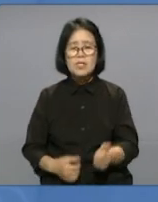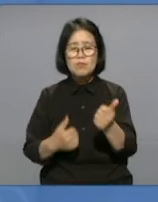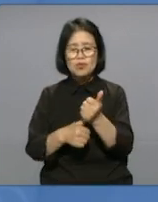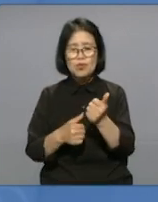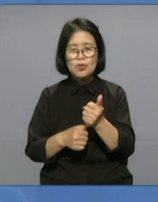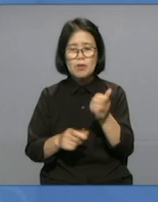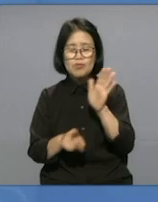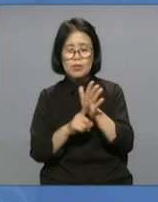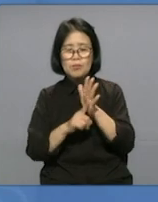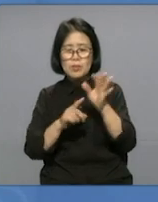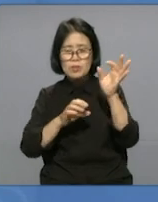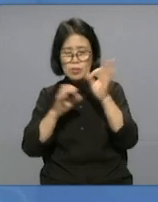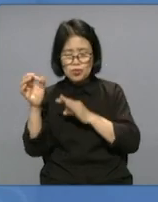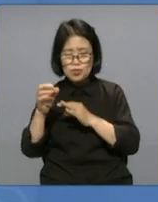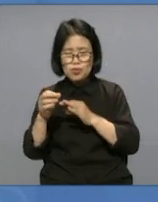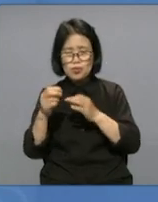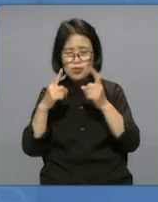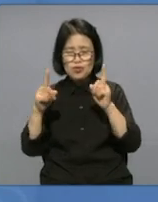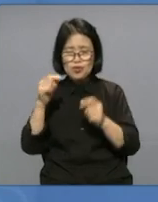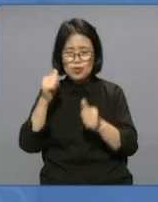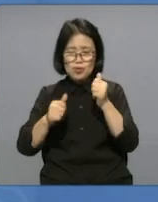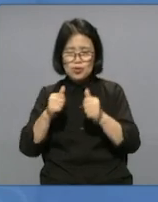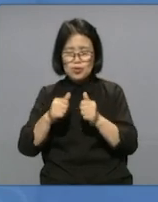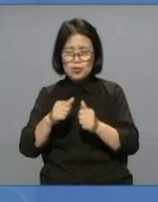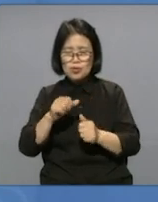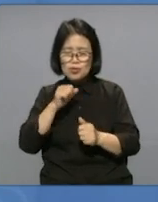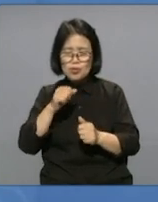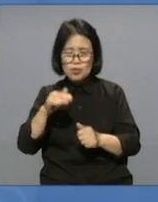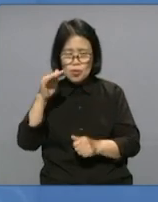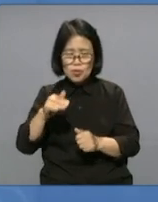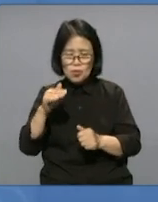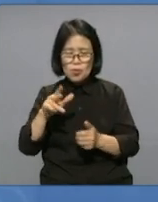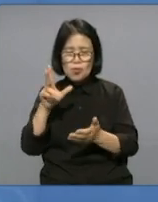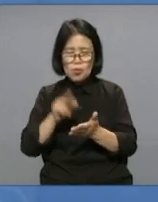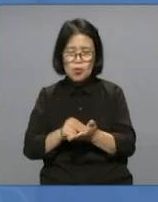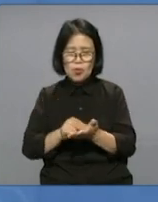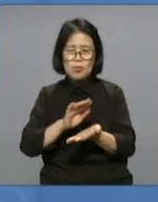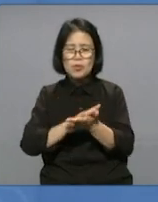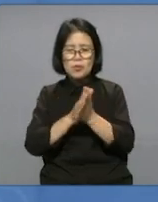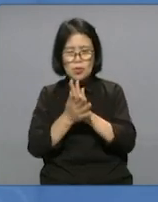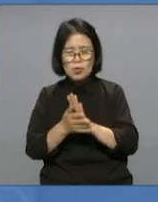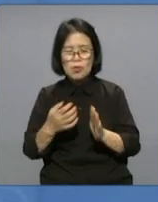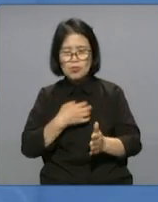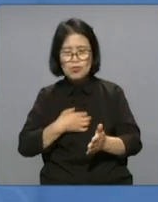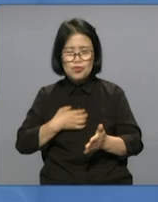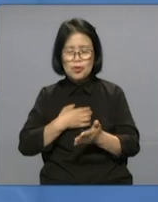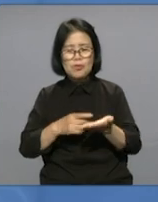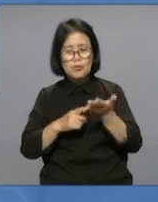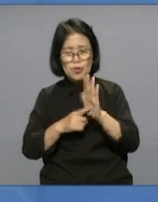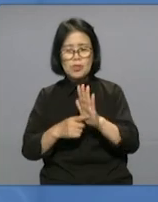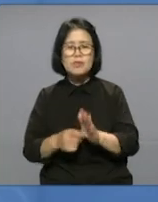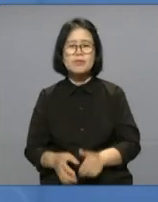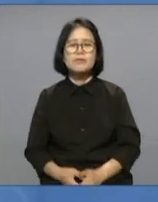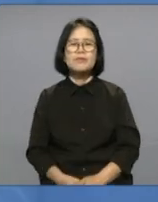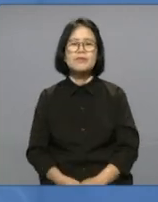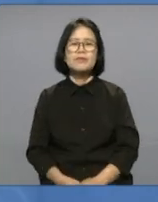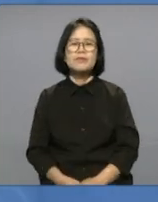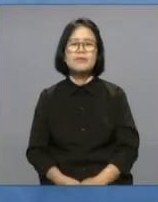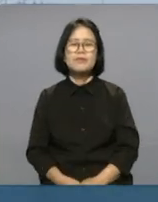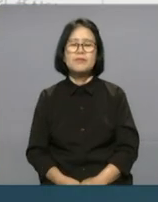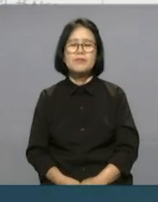부총리의 브리핑 실수로 수능 난이도 논란 정도로 변질되었다고 우려를 표한 것입니다.